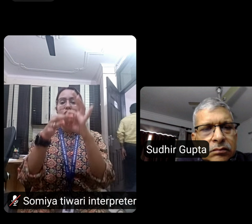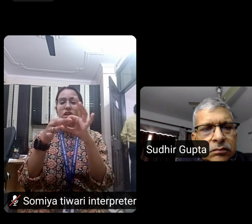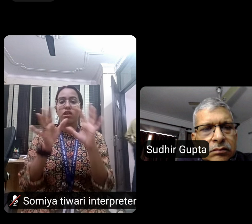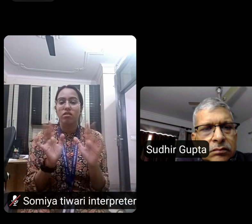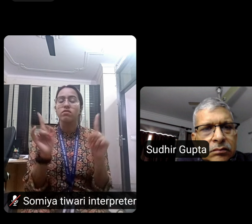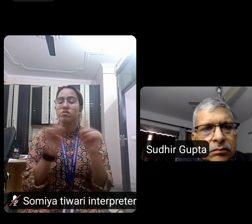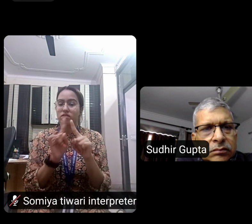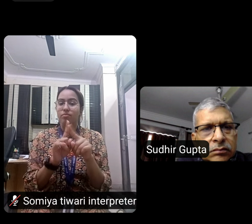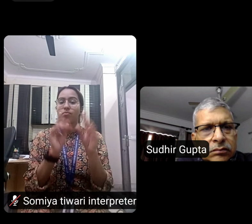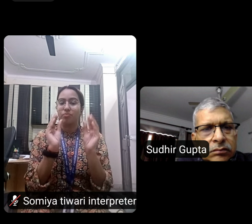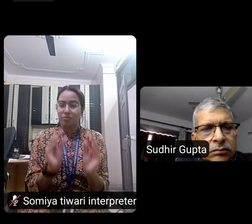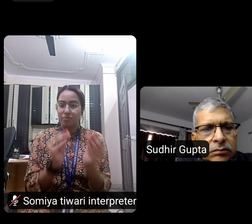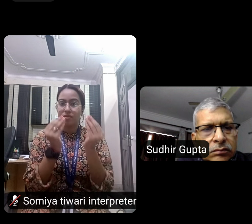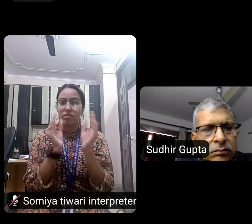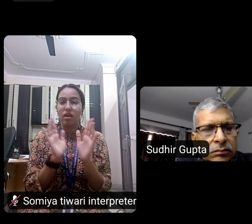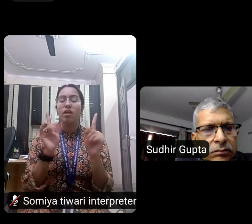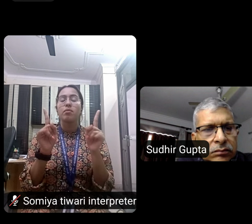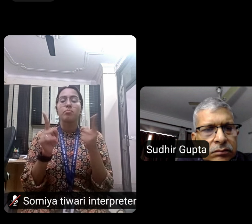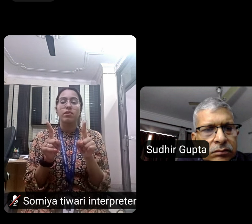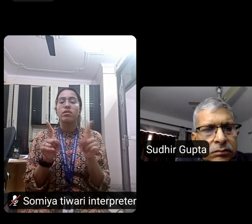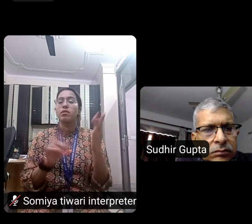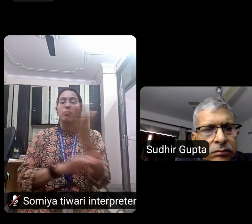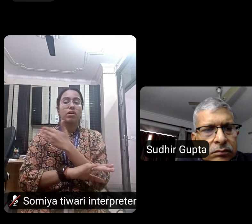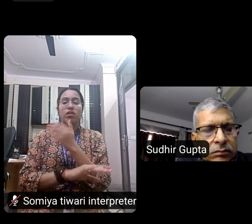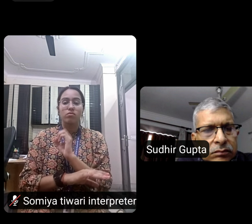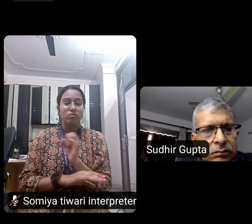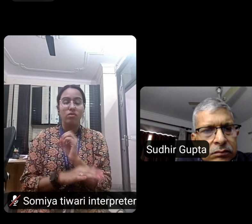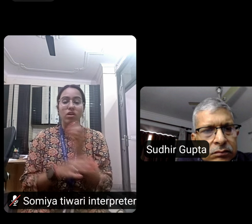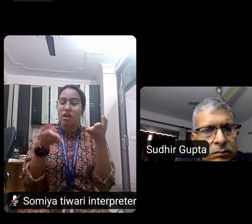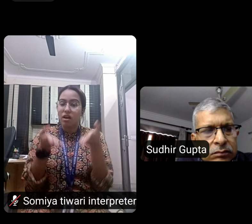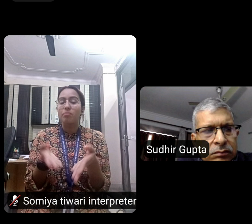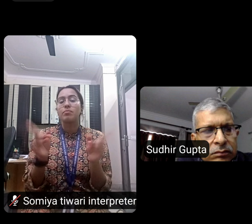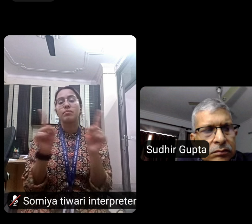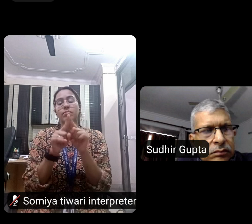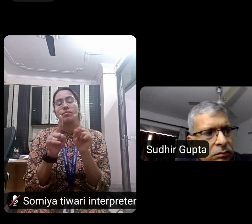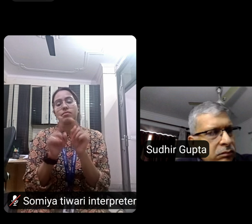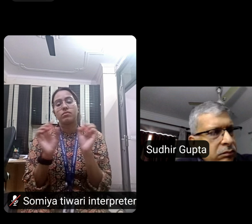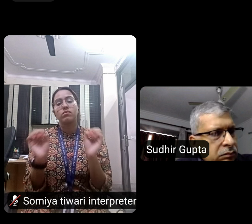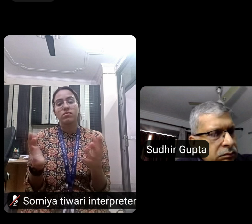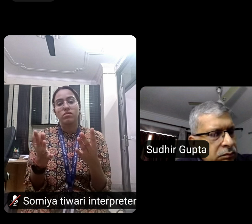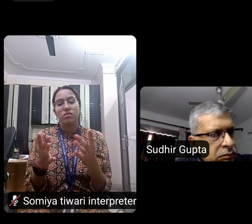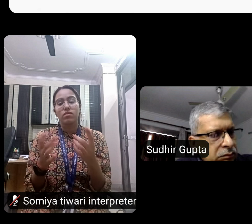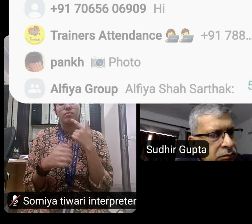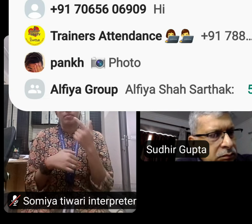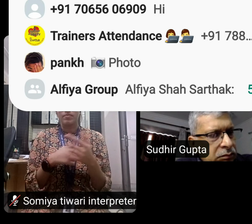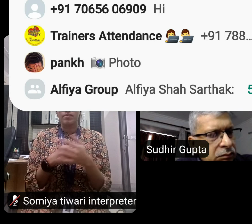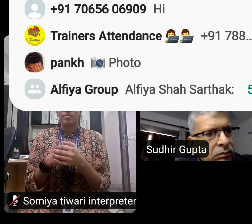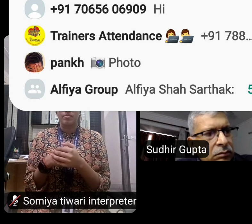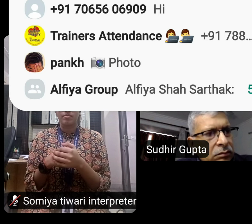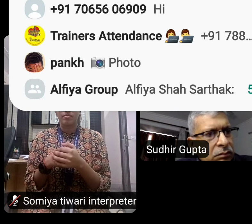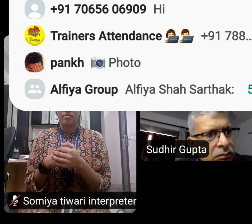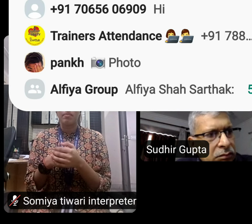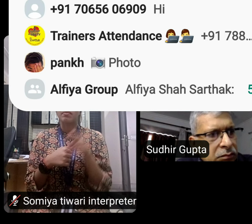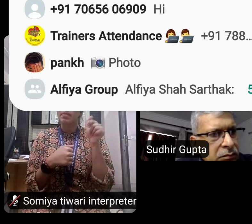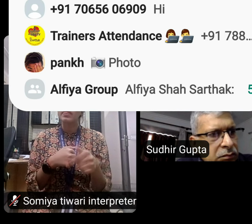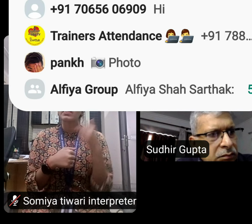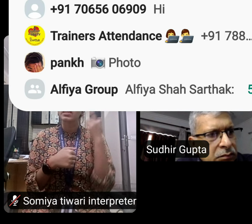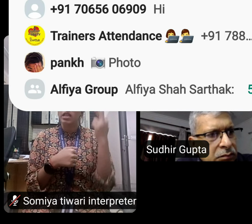चीज़ें कहीं ना कहीं पहले नहीं थी जो कि अभी हुई है, तो इसको पेरेंट्स